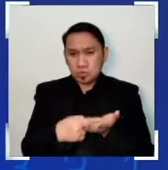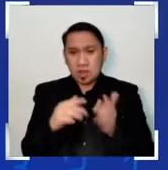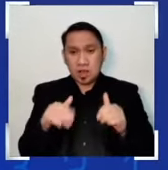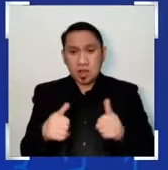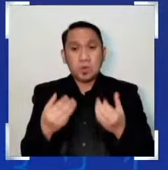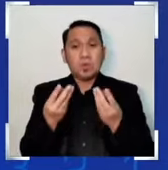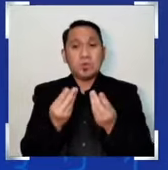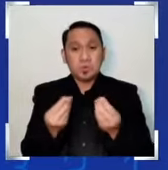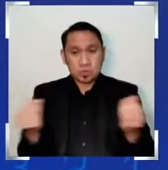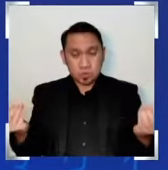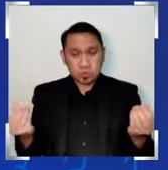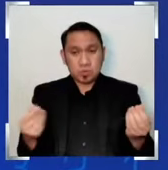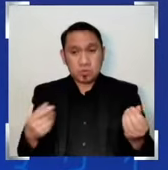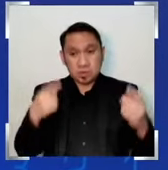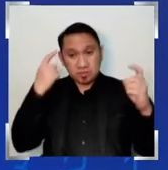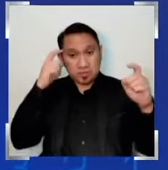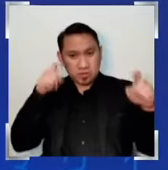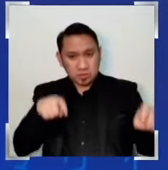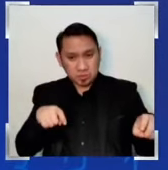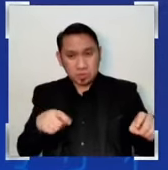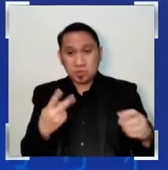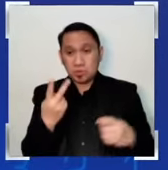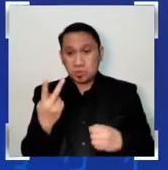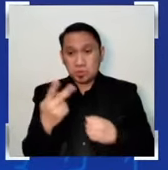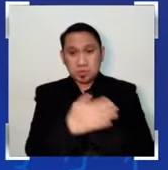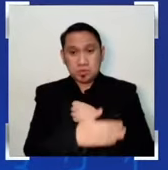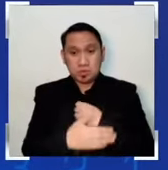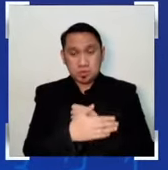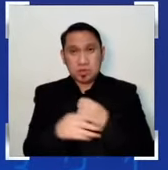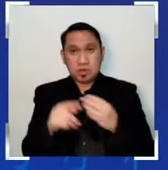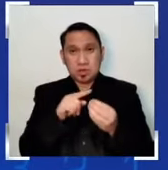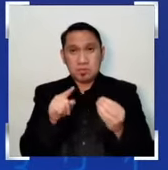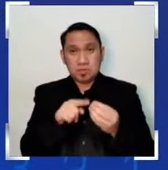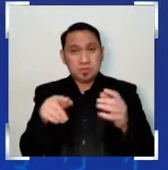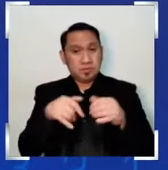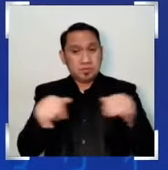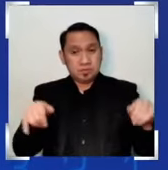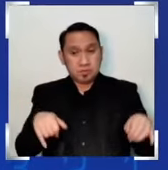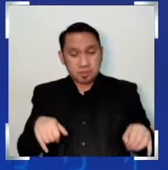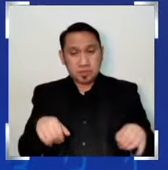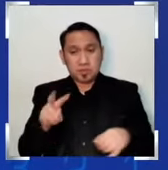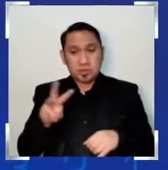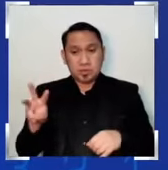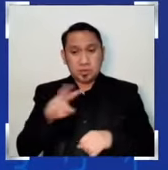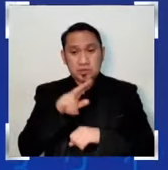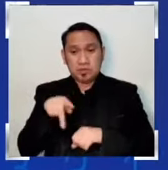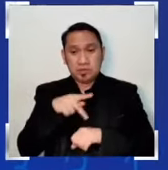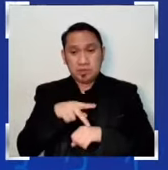mga di pagkakaunawaan ng dalawang bansa sa issue ng teritoryo sa West Philippine Sea.